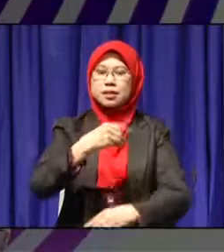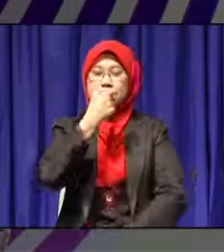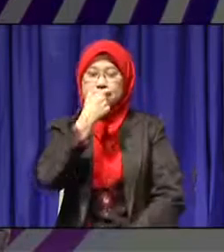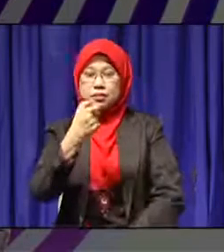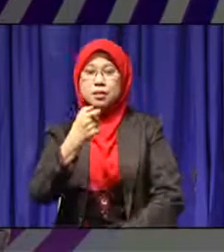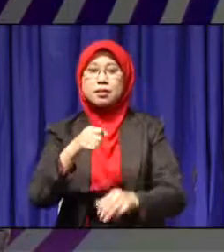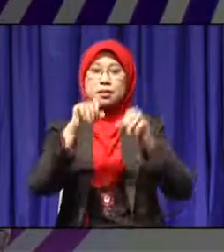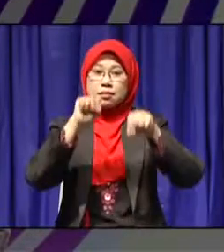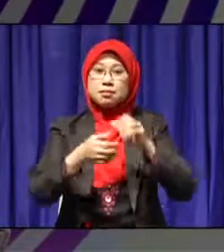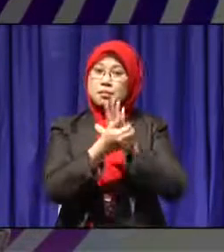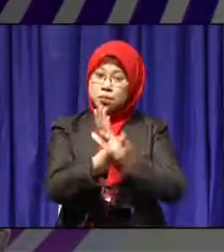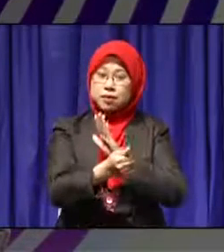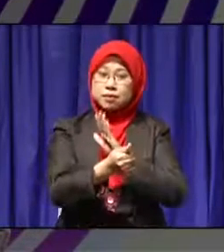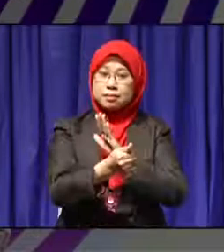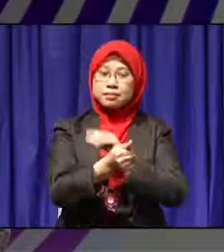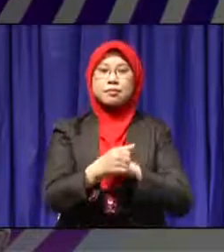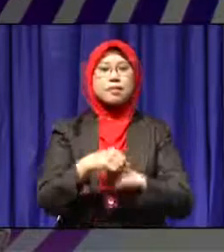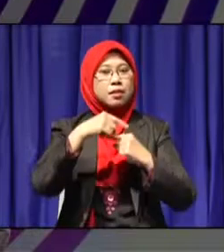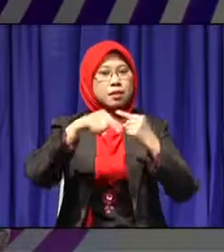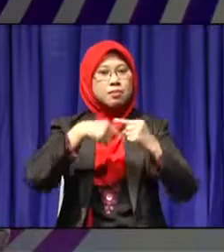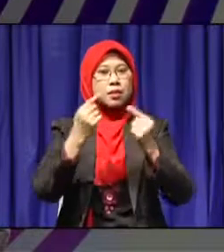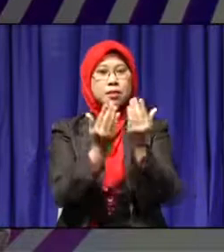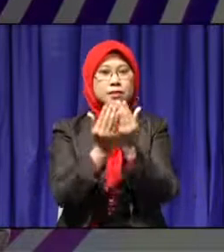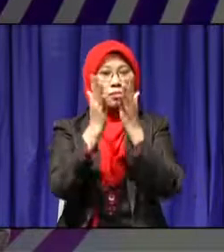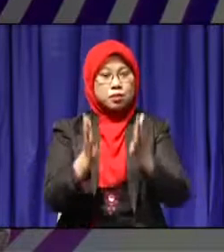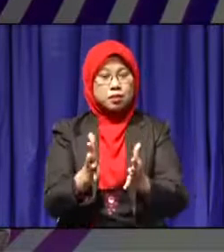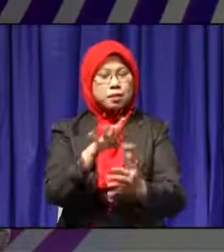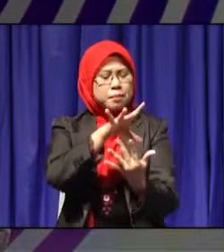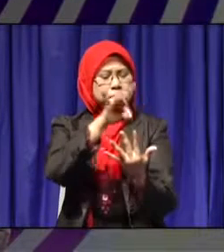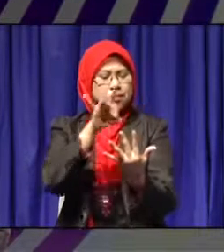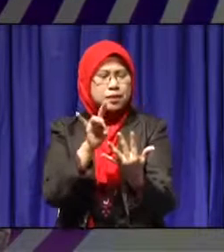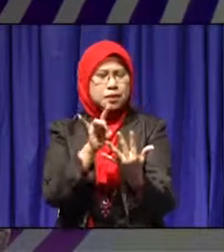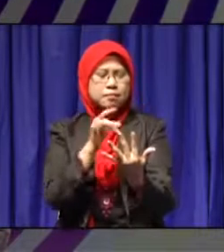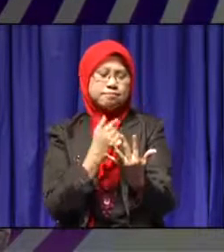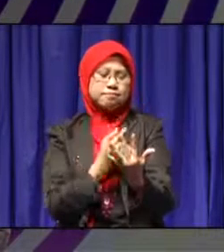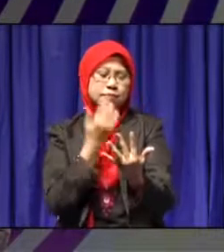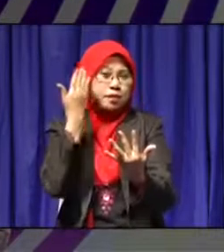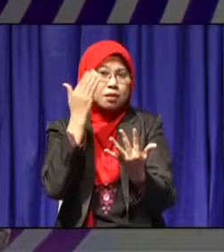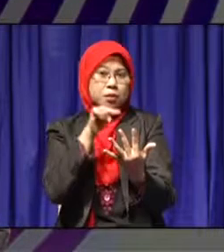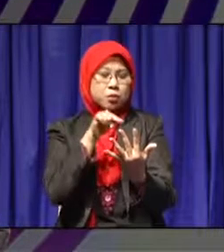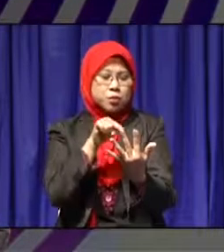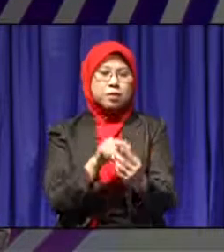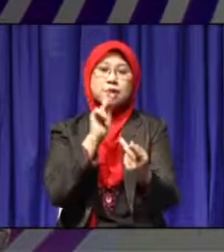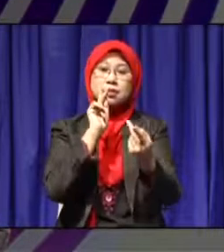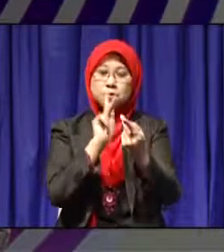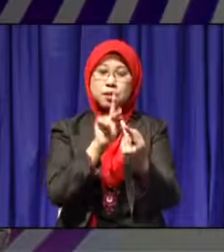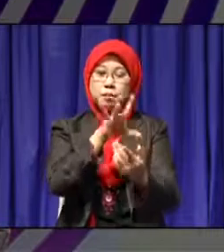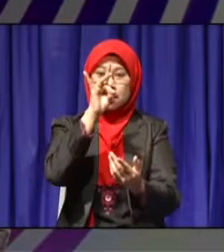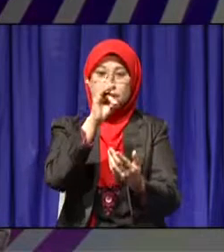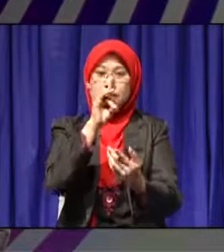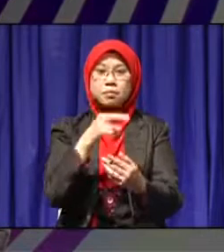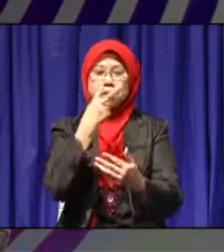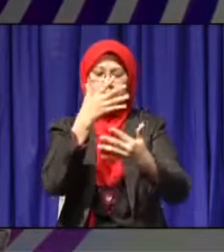Setia kebolehan Michael jadi bilamana muridnya memilih kekes meter panjang sesuai Bagaimana ke berdasarkan